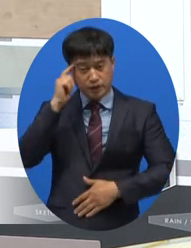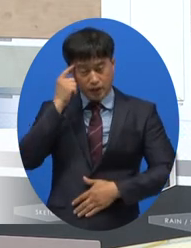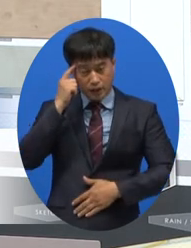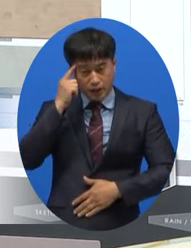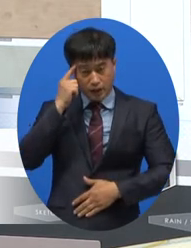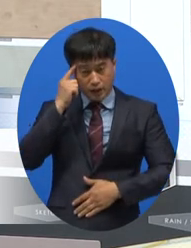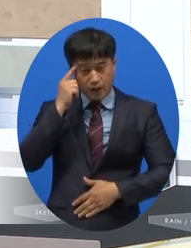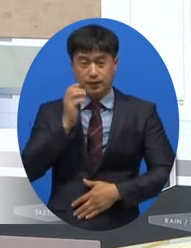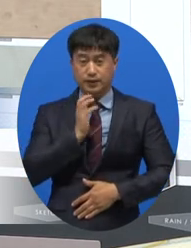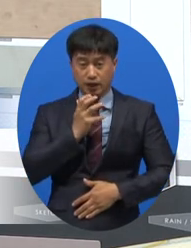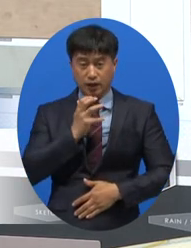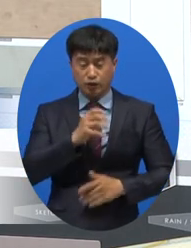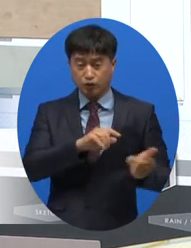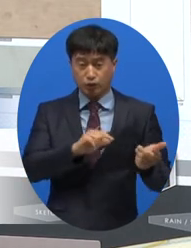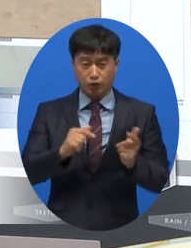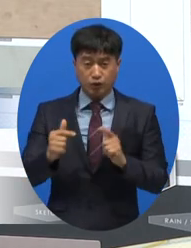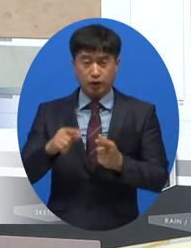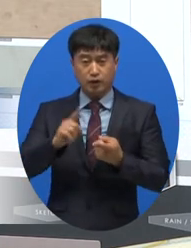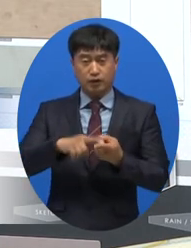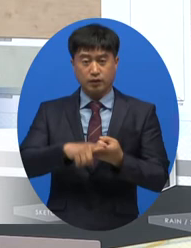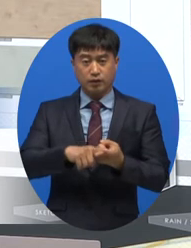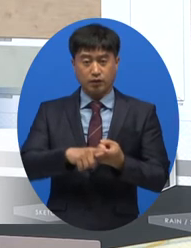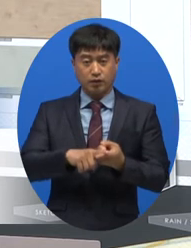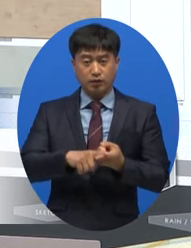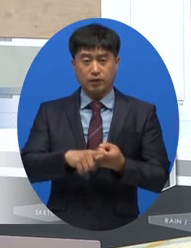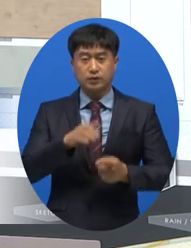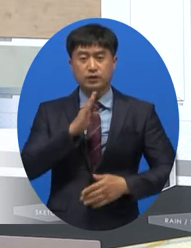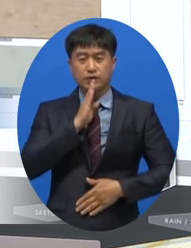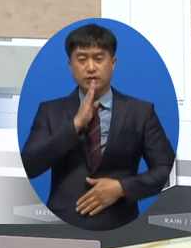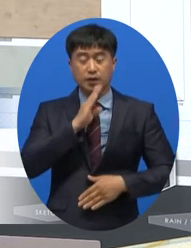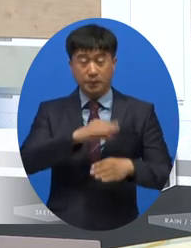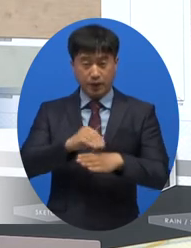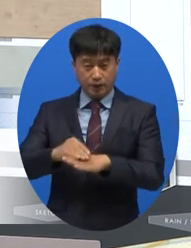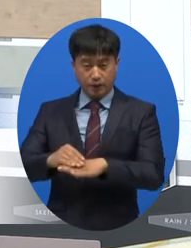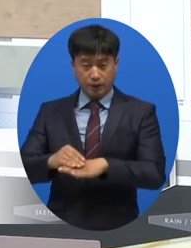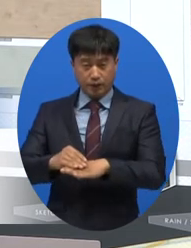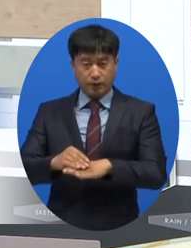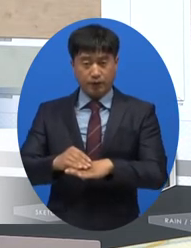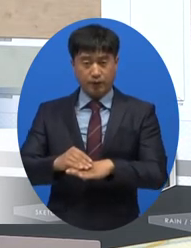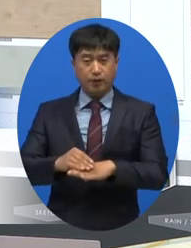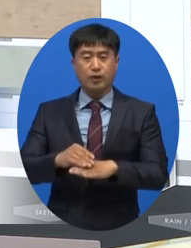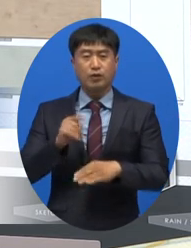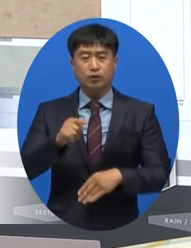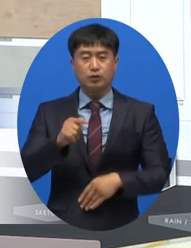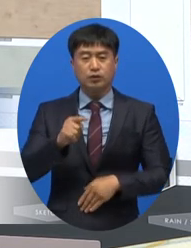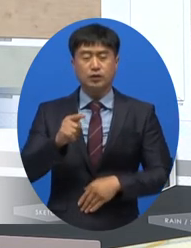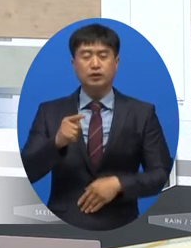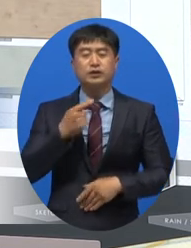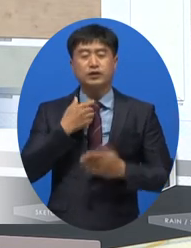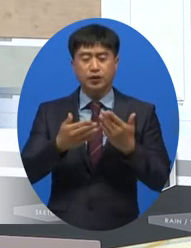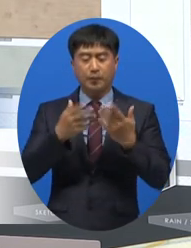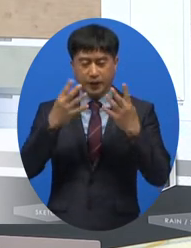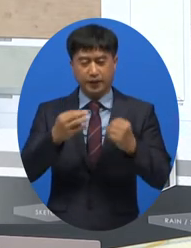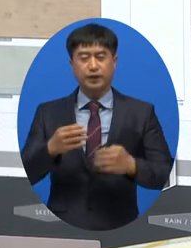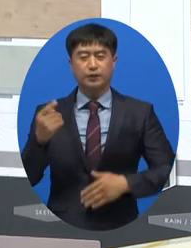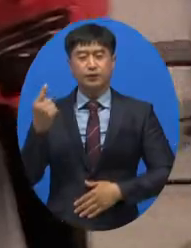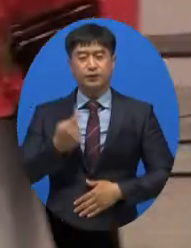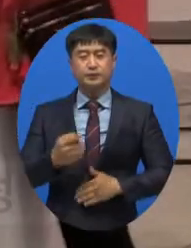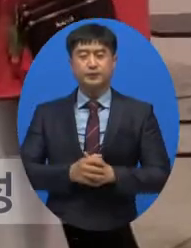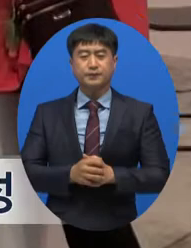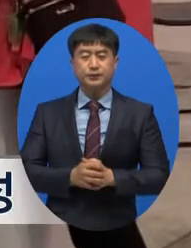이제 색상 뭐 이런 거에 대해서 실제로 좀 반영을 할 부분을 몸소 체험을 많이 하고